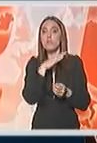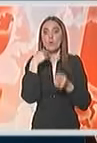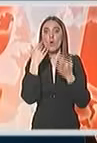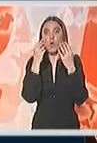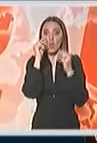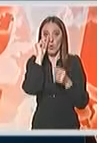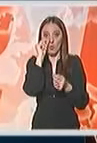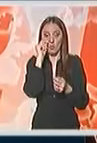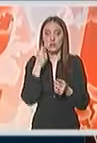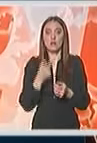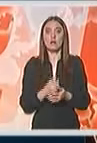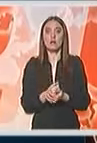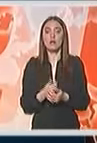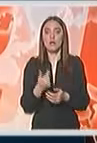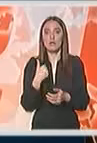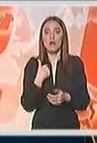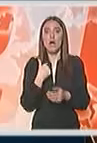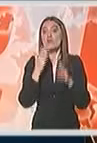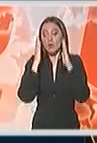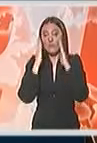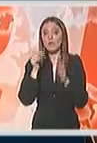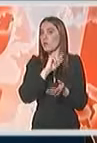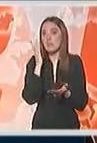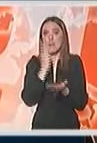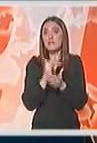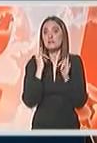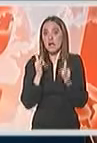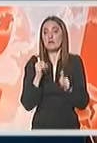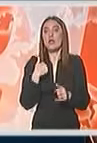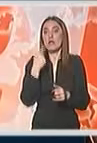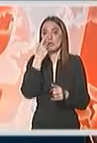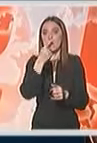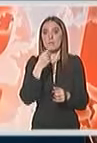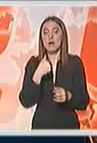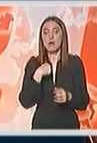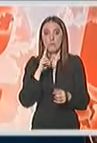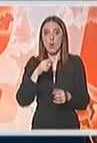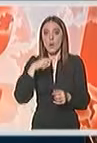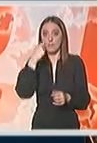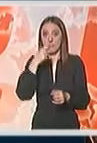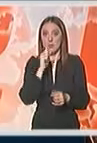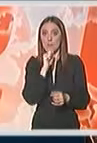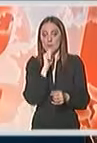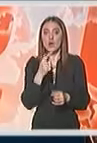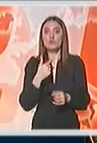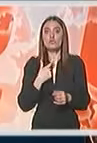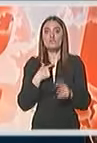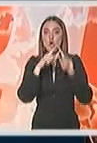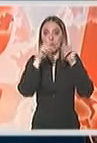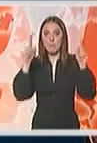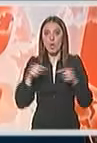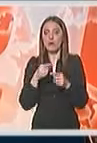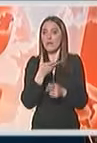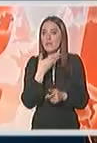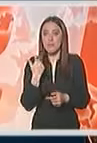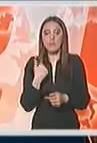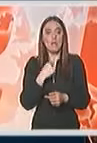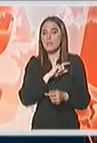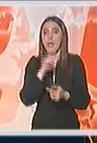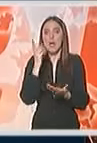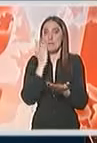dakle, ja vjerovatno ne bih sada ni imao ovu reportažu, niti bih imao svoj blog, niti